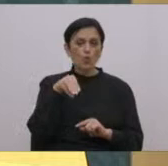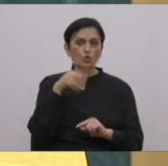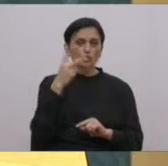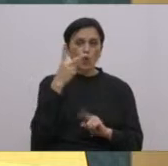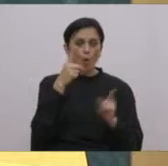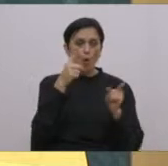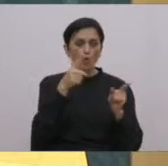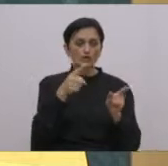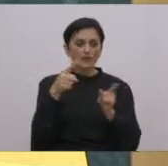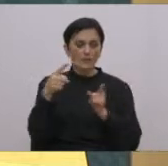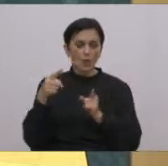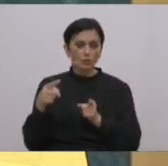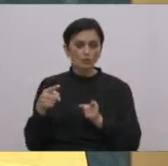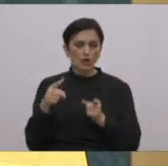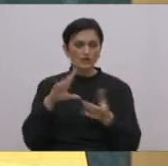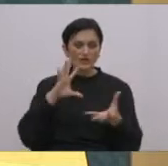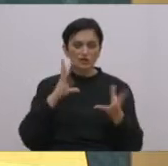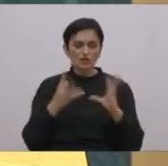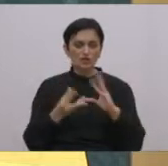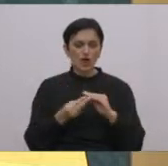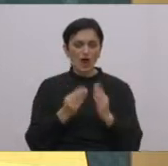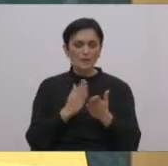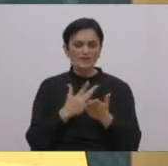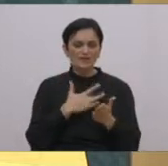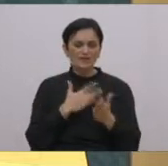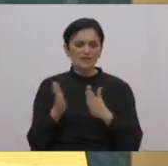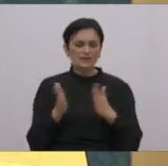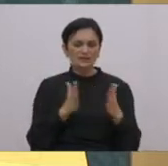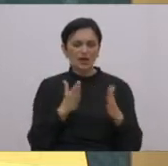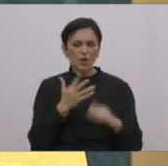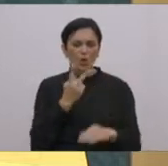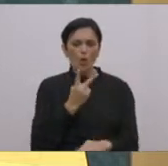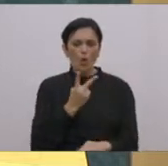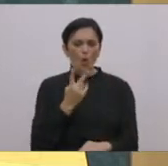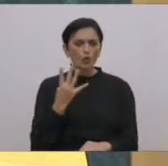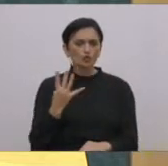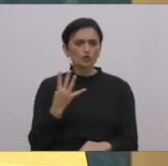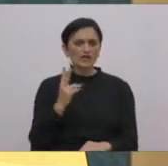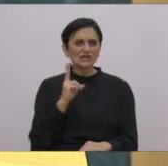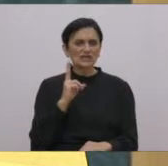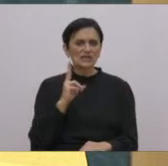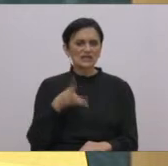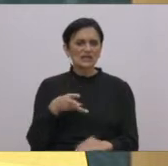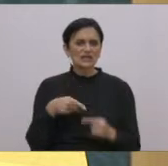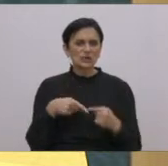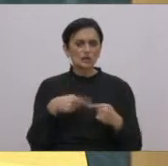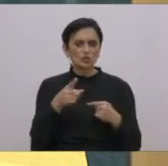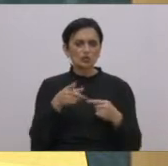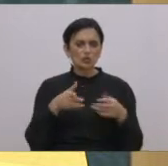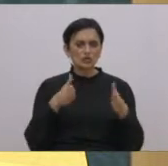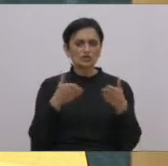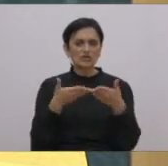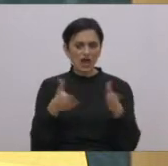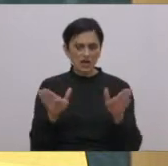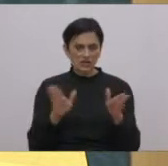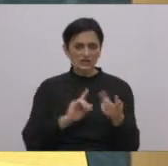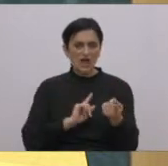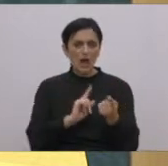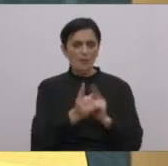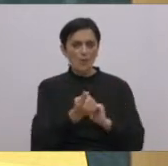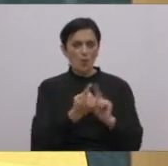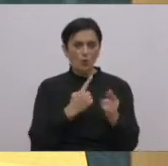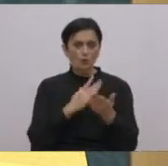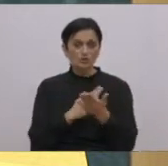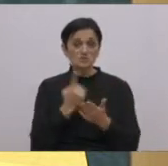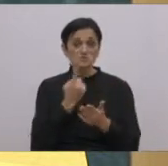მონაკვეთი, ჯამში ეს არის დაახლოებით 24 კილომეტრი გზა გახსნილი არის მოძრაობისთვის.